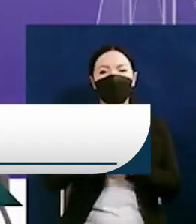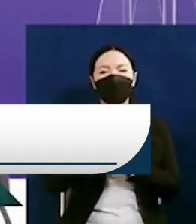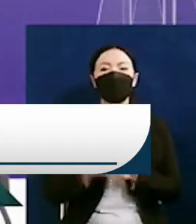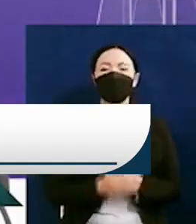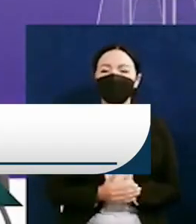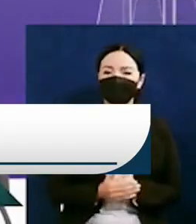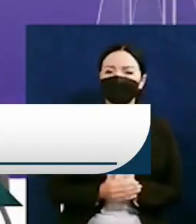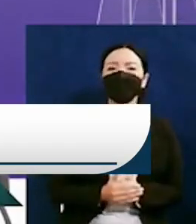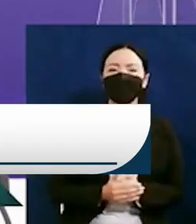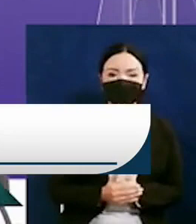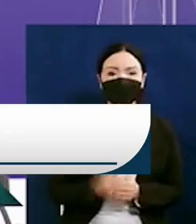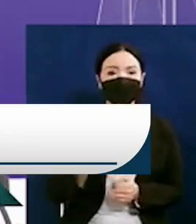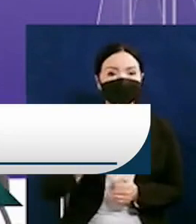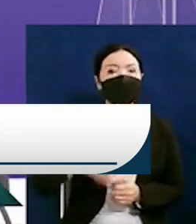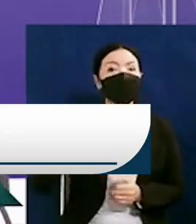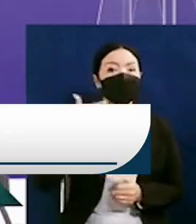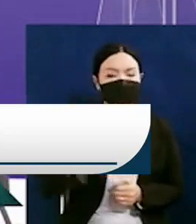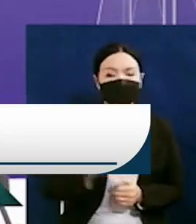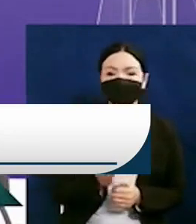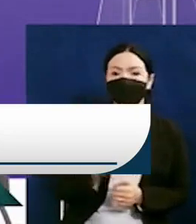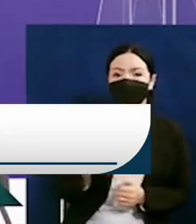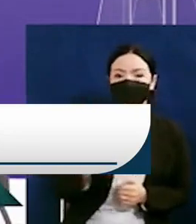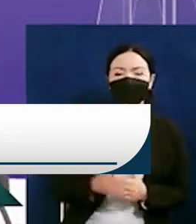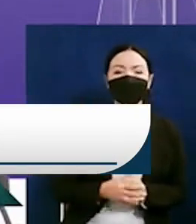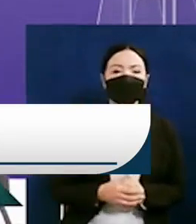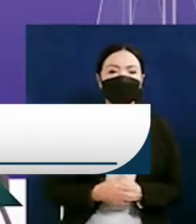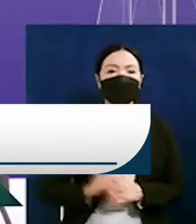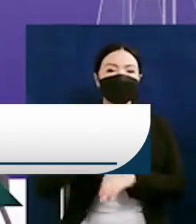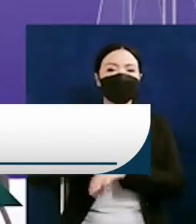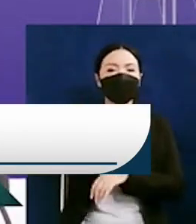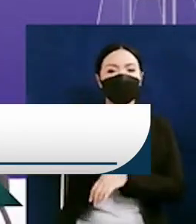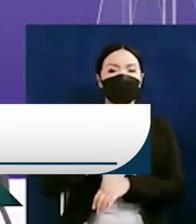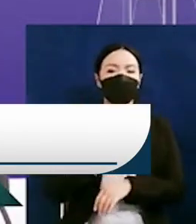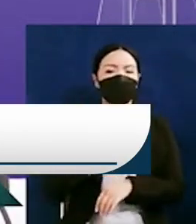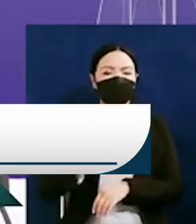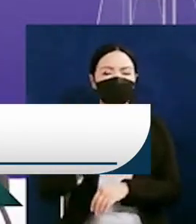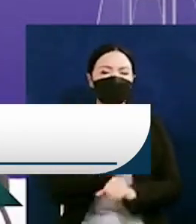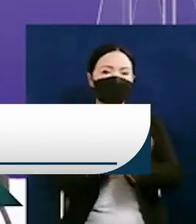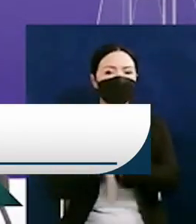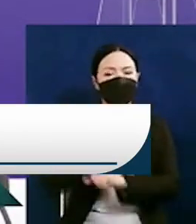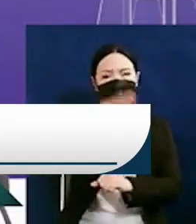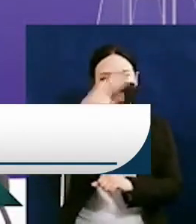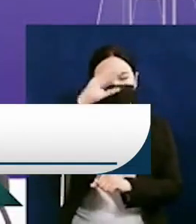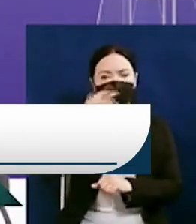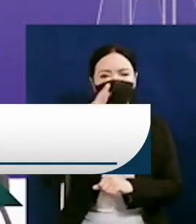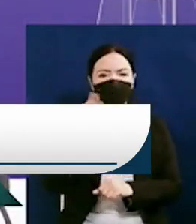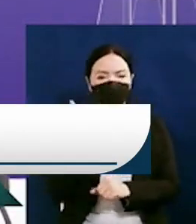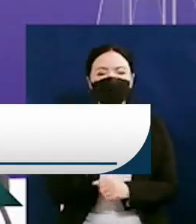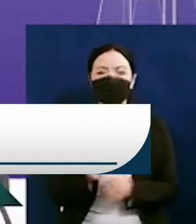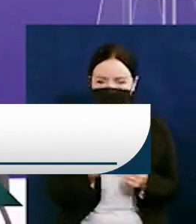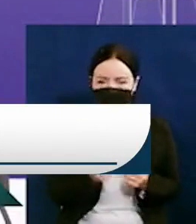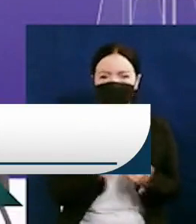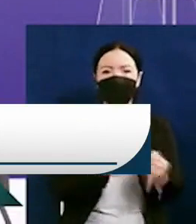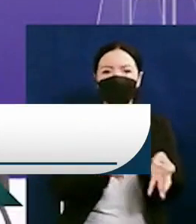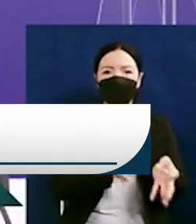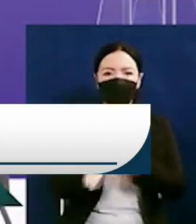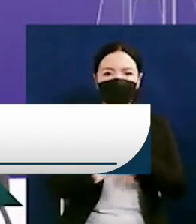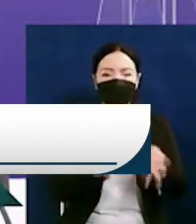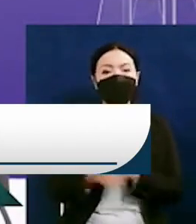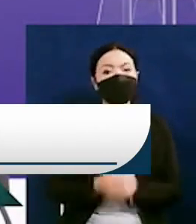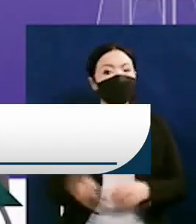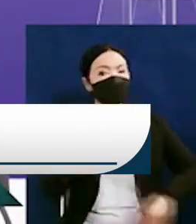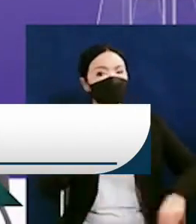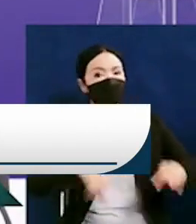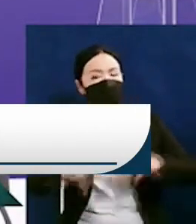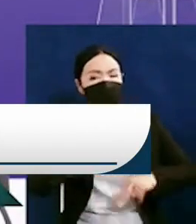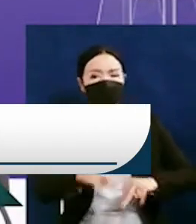เป็นเธอเป็นชัดอ่ะใช่อธิบายได้เห็นก่อนใช่มะก็คือติดเชื้อก็มีค่อนเนี่ยติดเชื้อสูงมากมากกว่าเดิมน่ะ